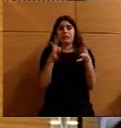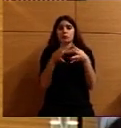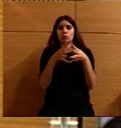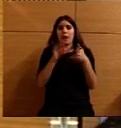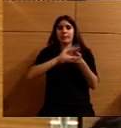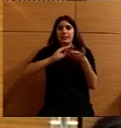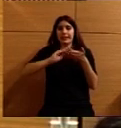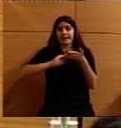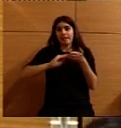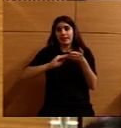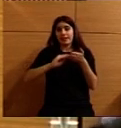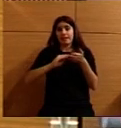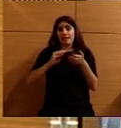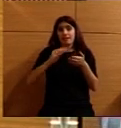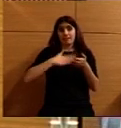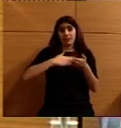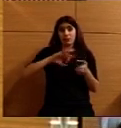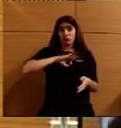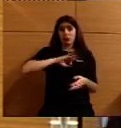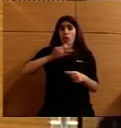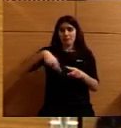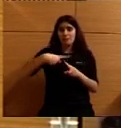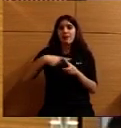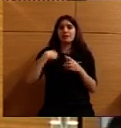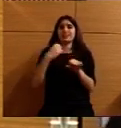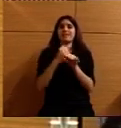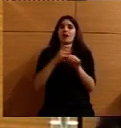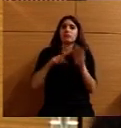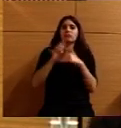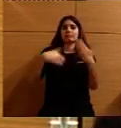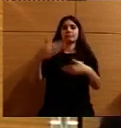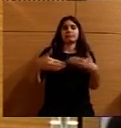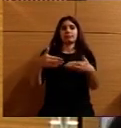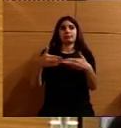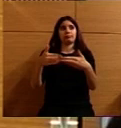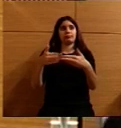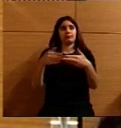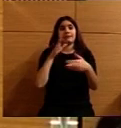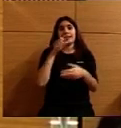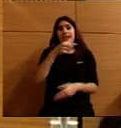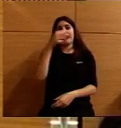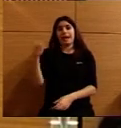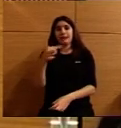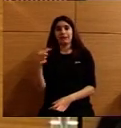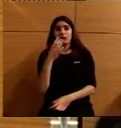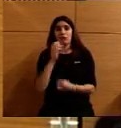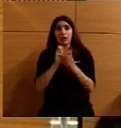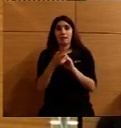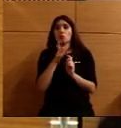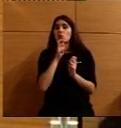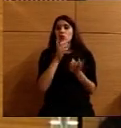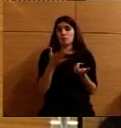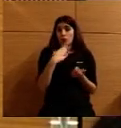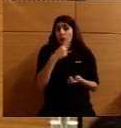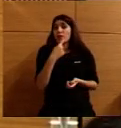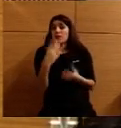de la Diputació a mig plaç i en el treball que se desenrotllarà i sobre les avantatges d'adoptar els canvis.